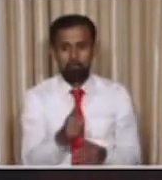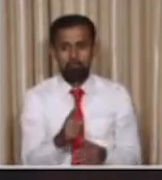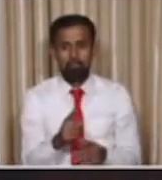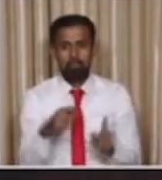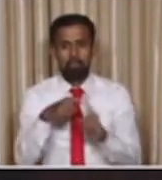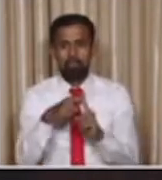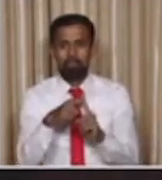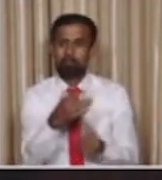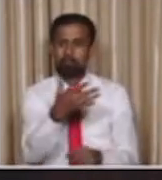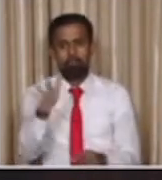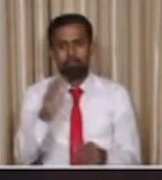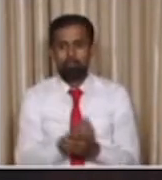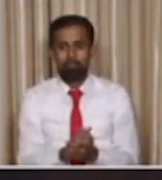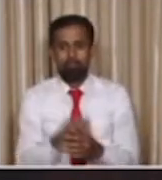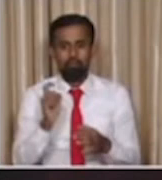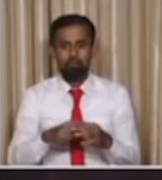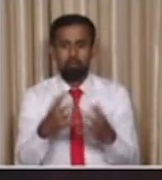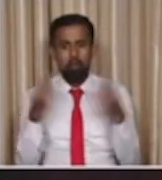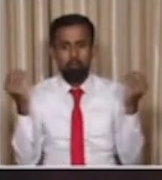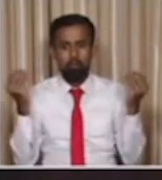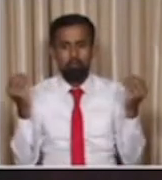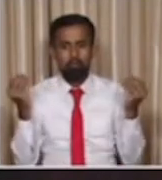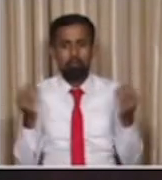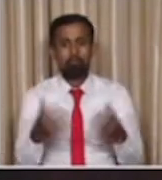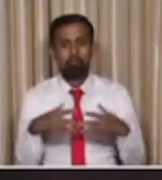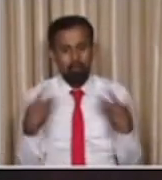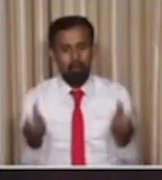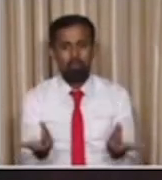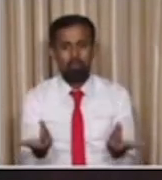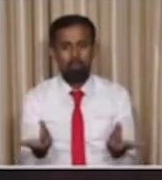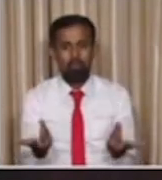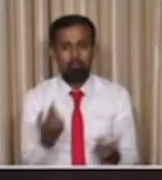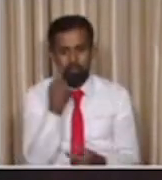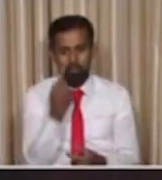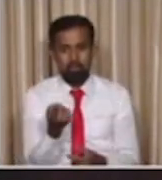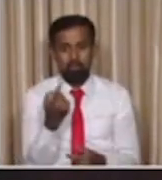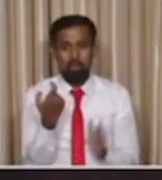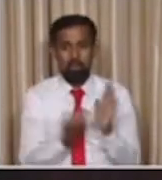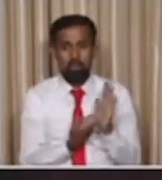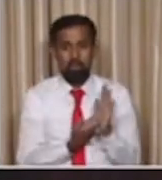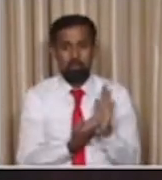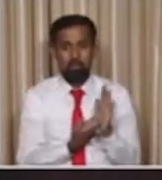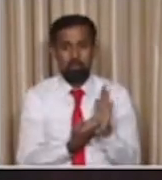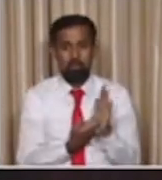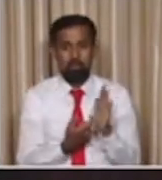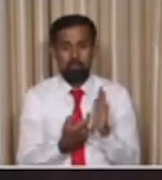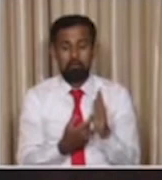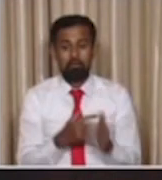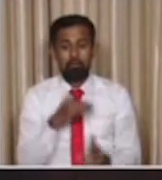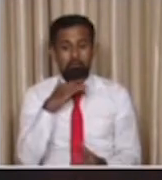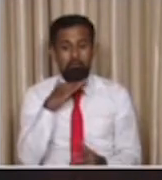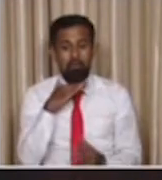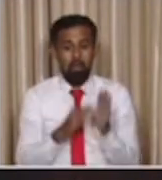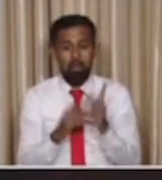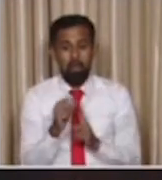ගෙහිලි අමාත්‍යතුමා යවමු යවල ප්‍රශ්න දෙක විසඳමු කියලා එහෙම විසඳෙන්නේ නැහැ මං දැක්කා ඊයේ රාජසේරත් අමාත්‍යතුමා කෙලහලලා ඉන්නේ